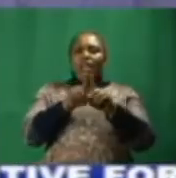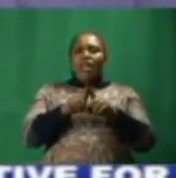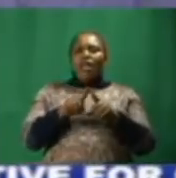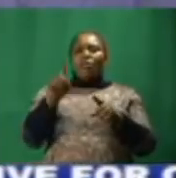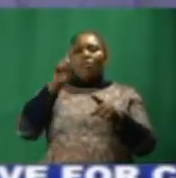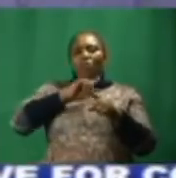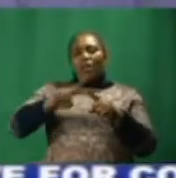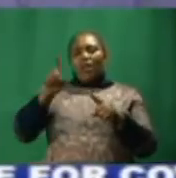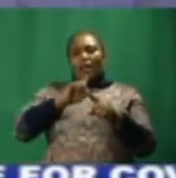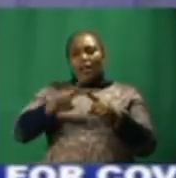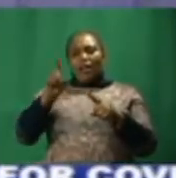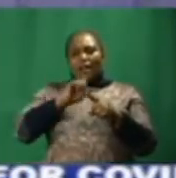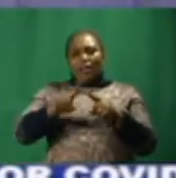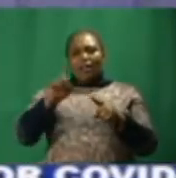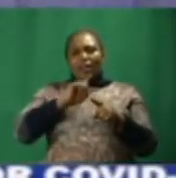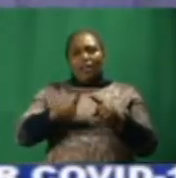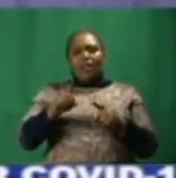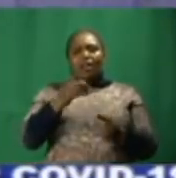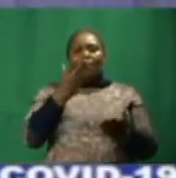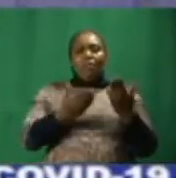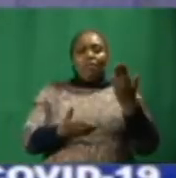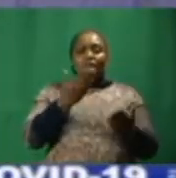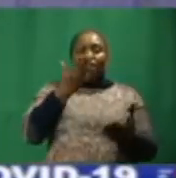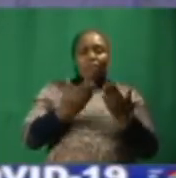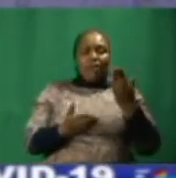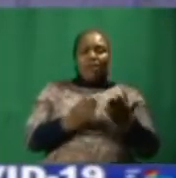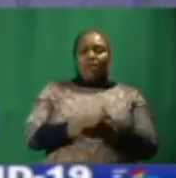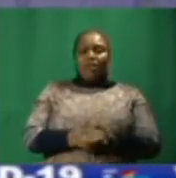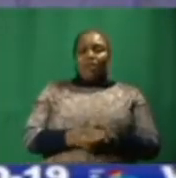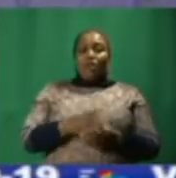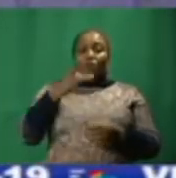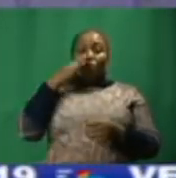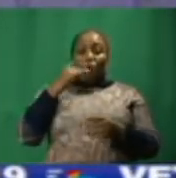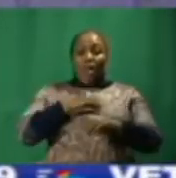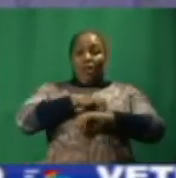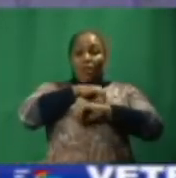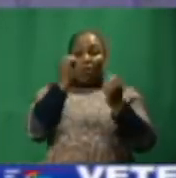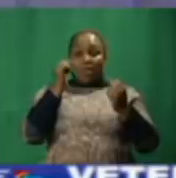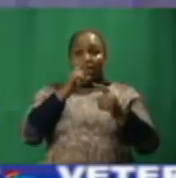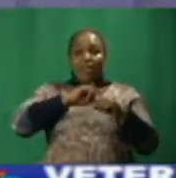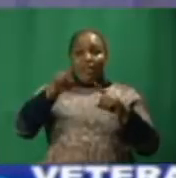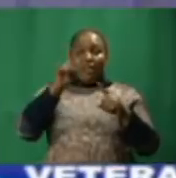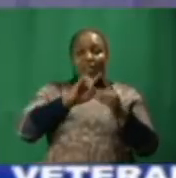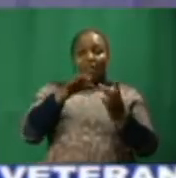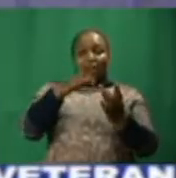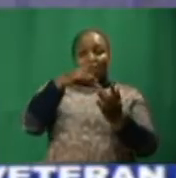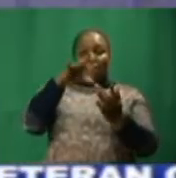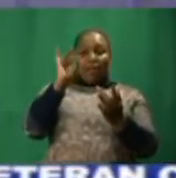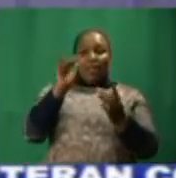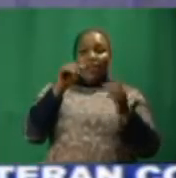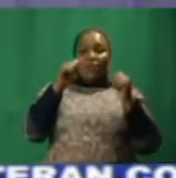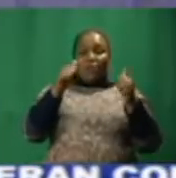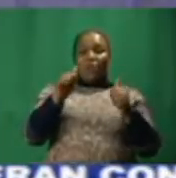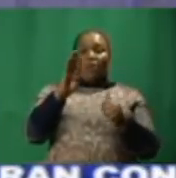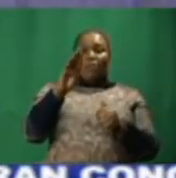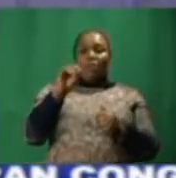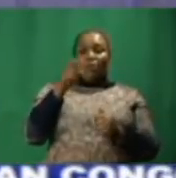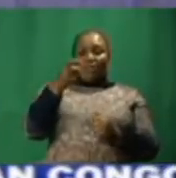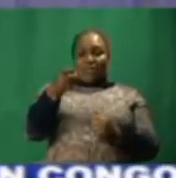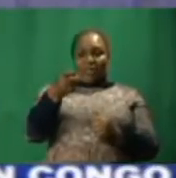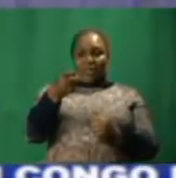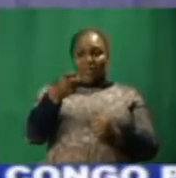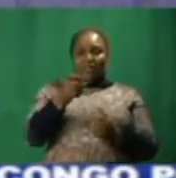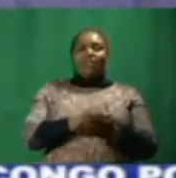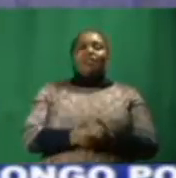loyidlalako. And lo ngazi ukuthi uma ngabe empeleni uhambe kahle kuleyo game yakho uchuze lelo bhokisi laba kunikete lona